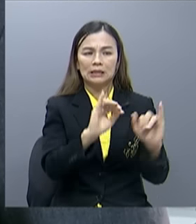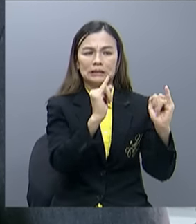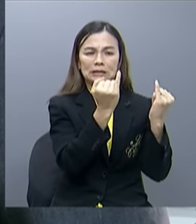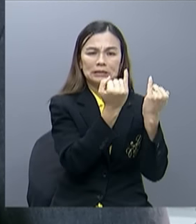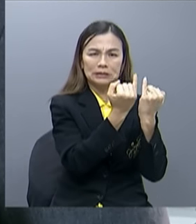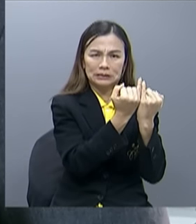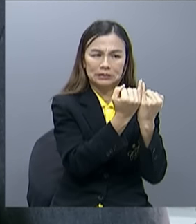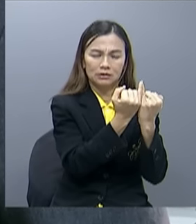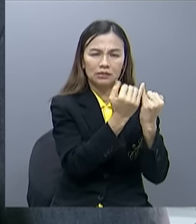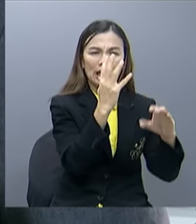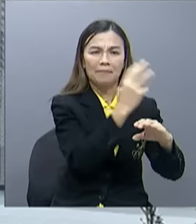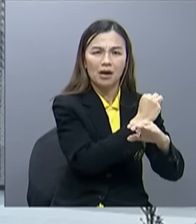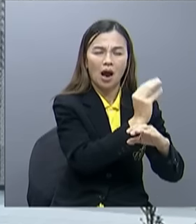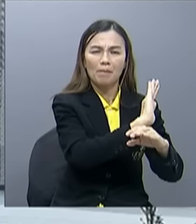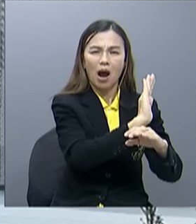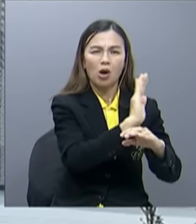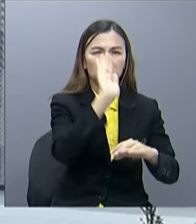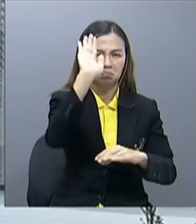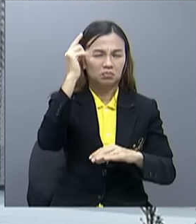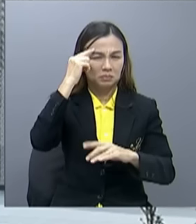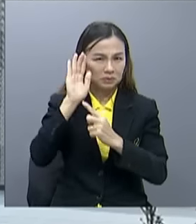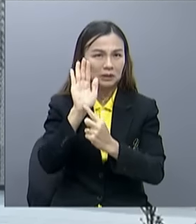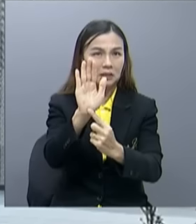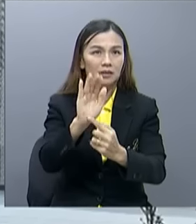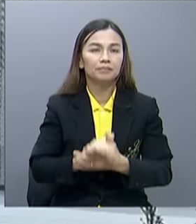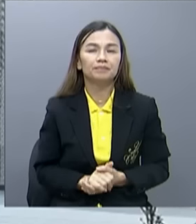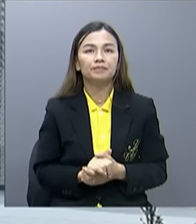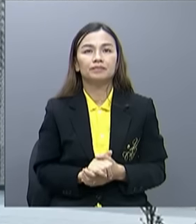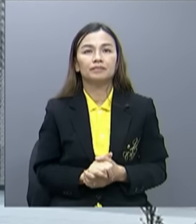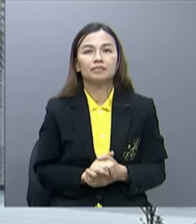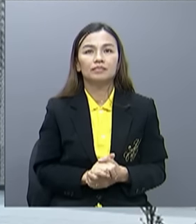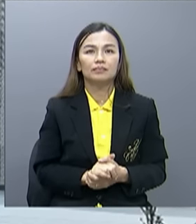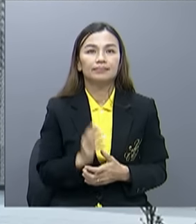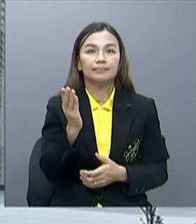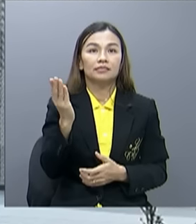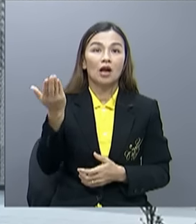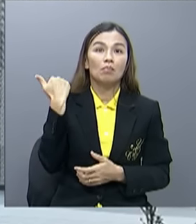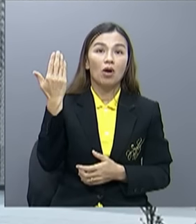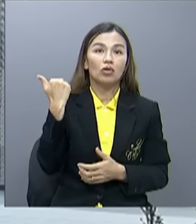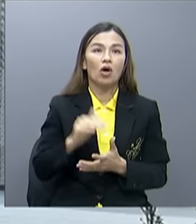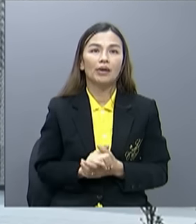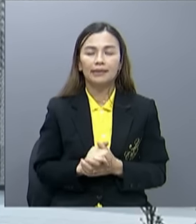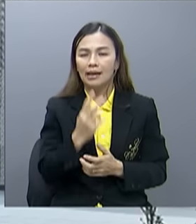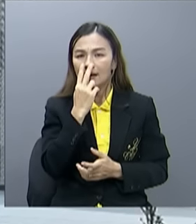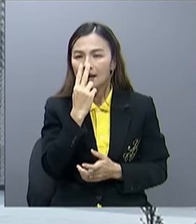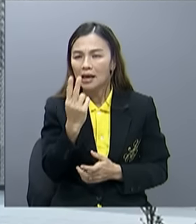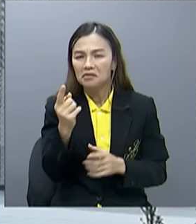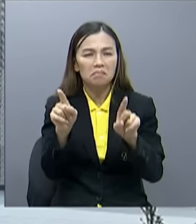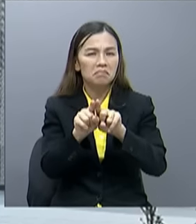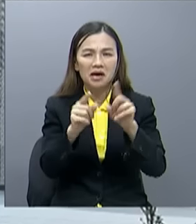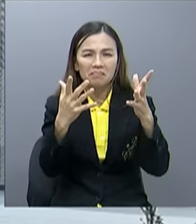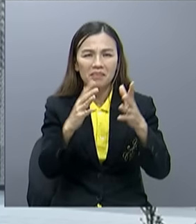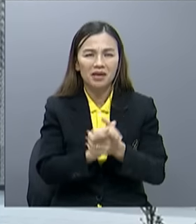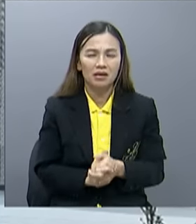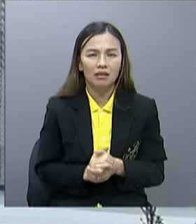ไม่ได้อยู่ในกลุ่มการเมืองนะครับ คือถ้าเป็นเมื่อก่อนเนี่ยเราจะไม่ได้เจอเหตุการณ์ลักษณะนี้ครับเพราะฉะนั้น